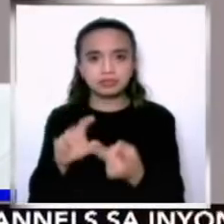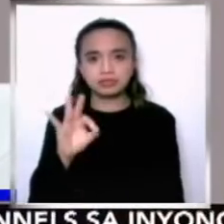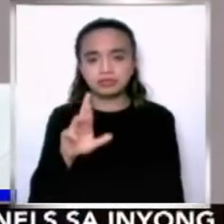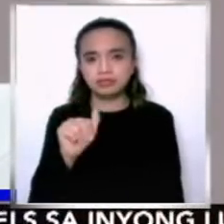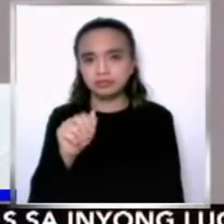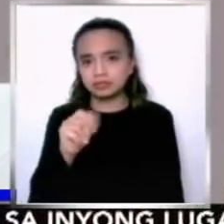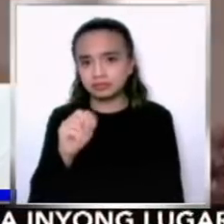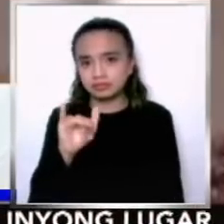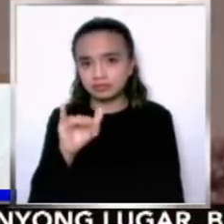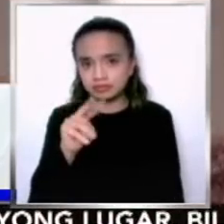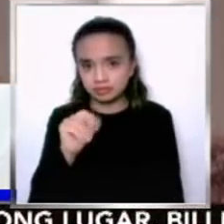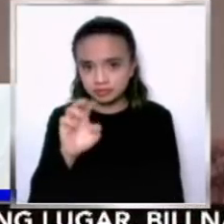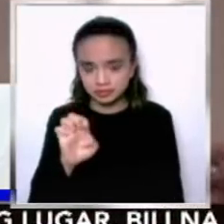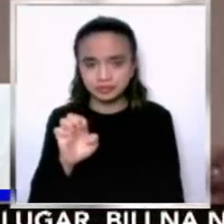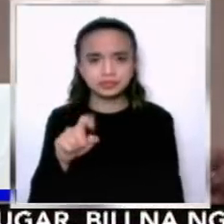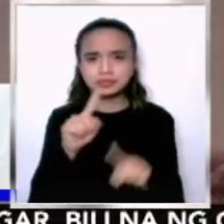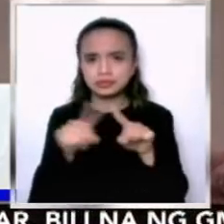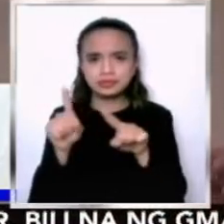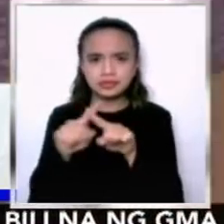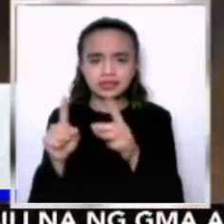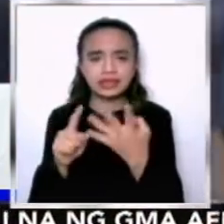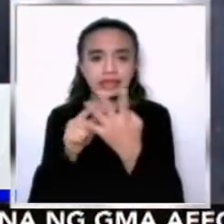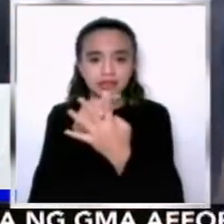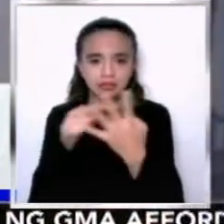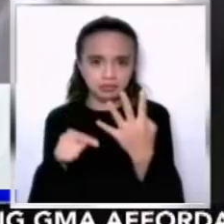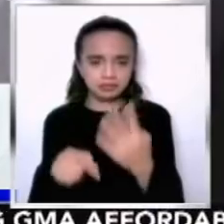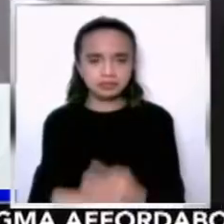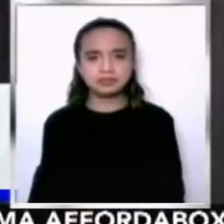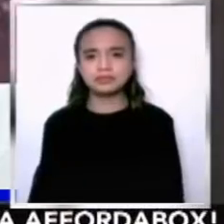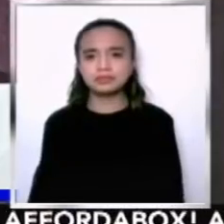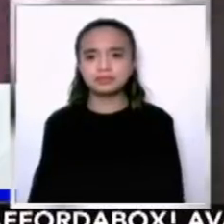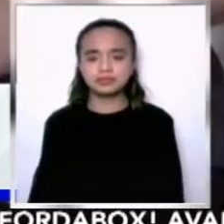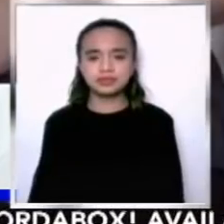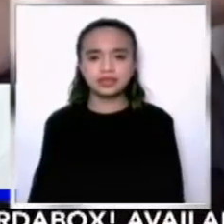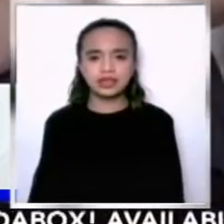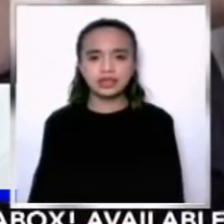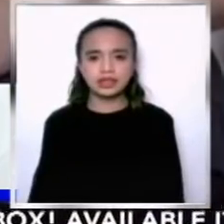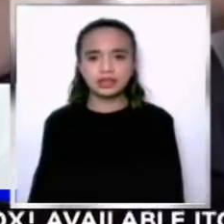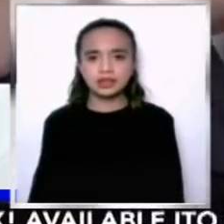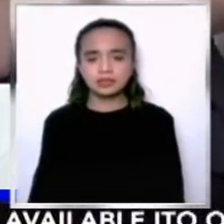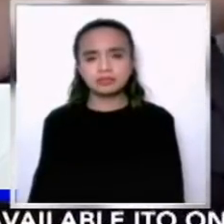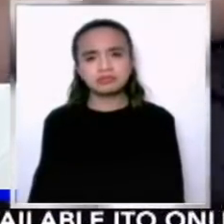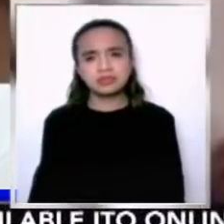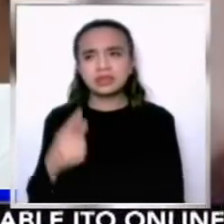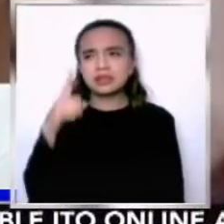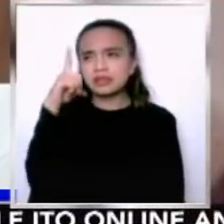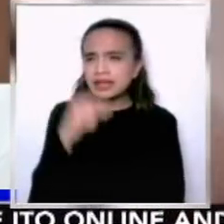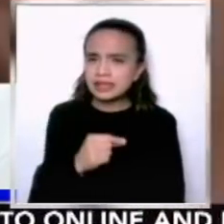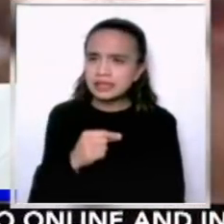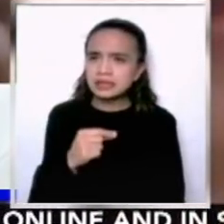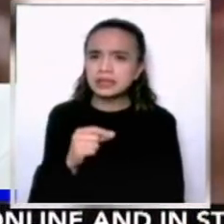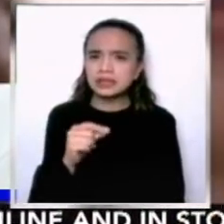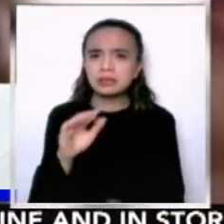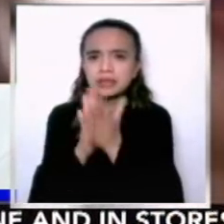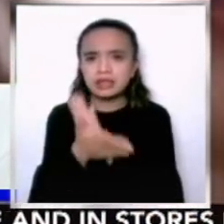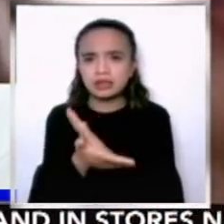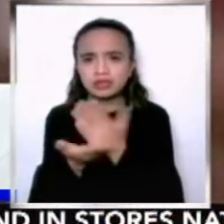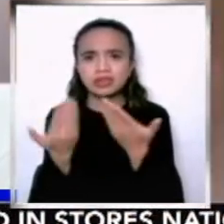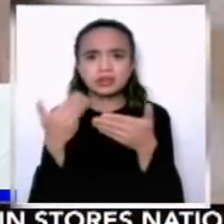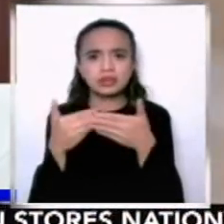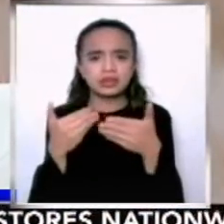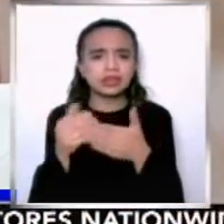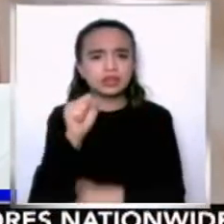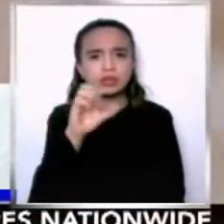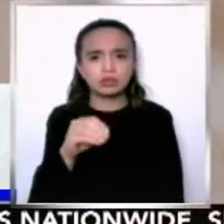Samantha Lopez, at Isabel Rivas. Mabilis naman kaming... Kumbaga naging close agad. So, mabilis din po